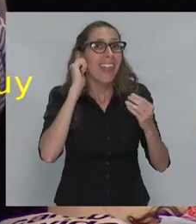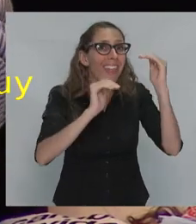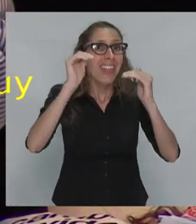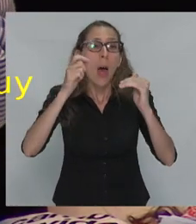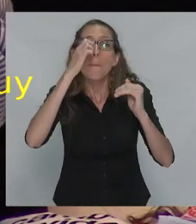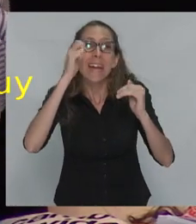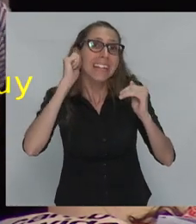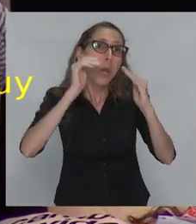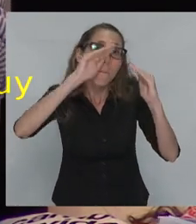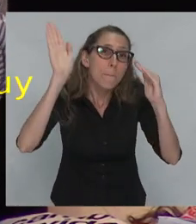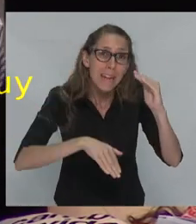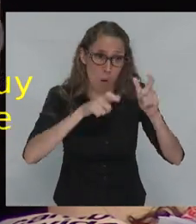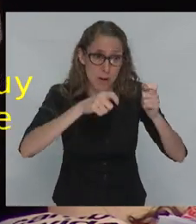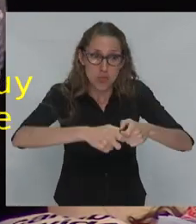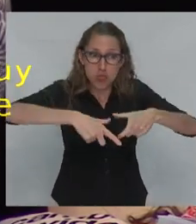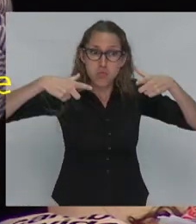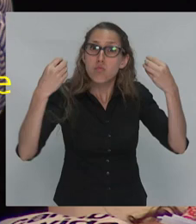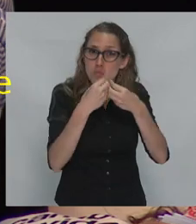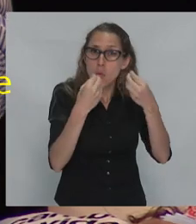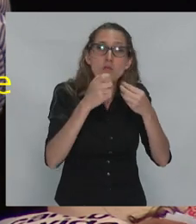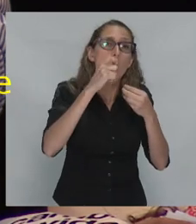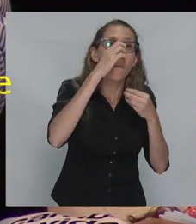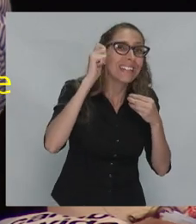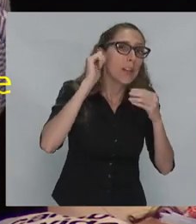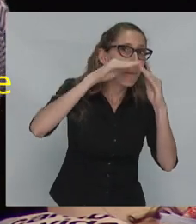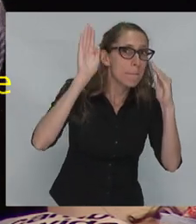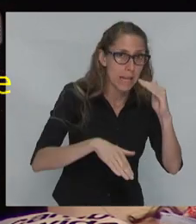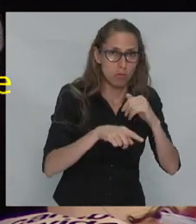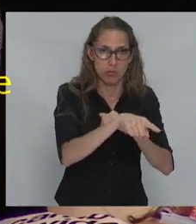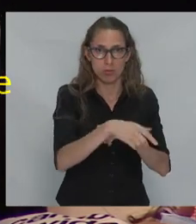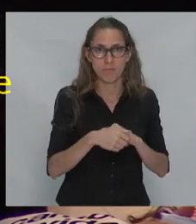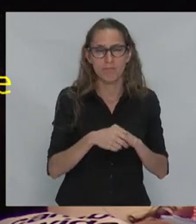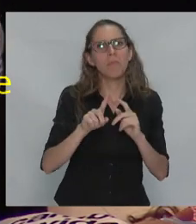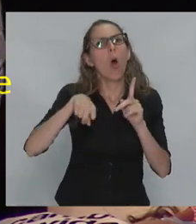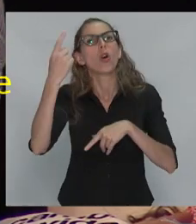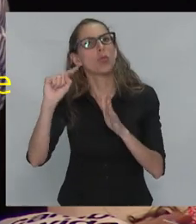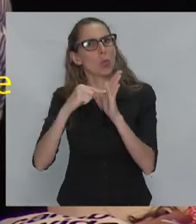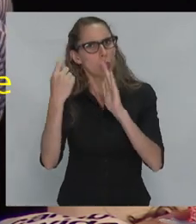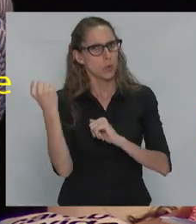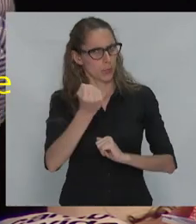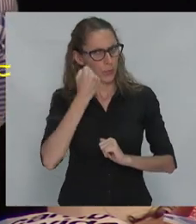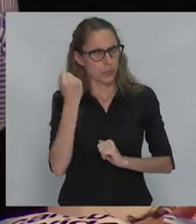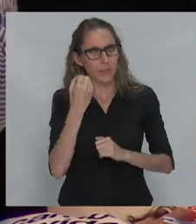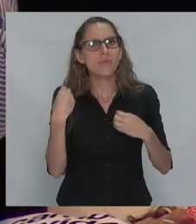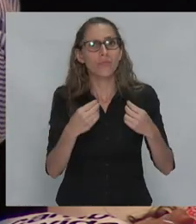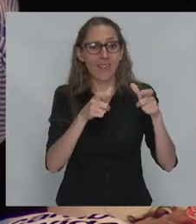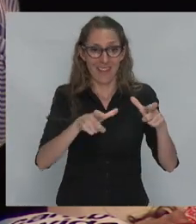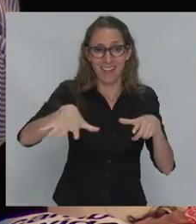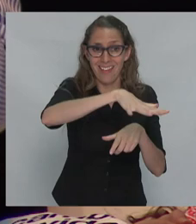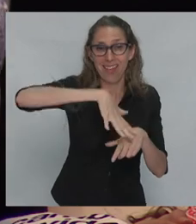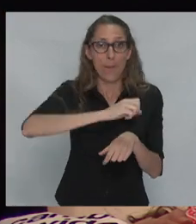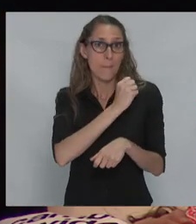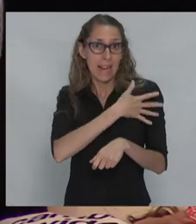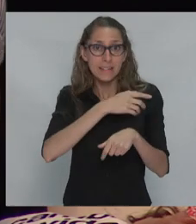Il y a également une autre donnée. Le peuple palestinien aujourd'hui, et c'est